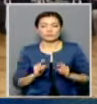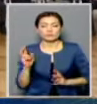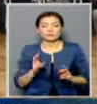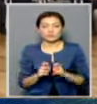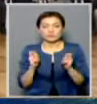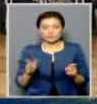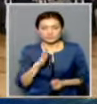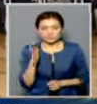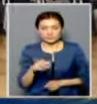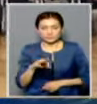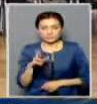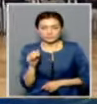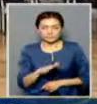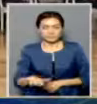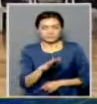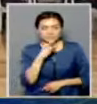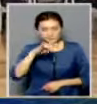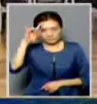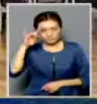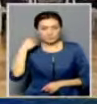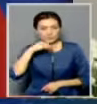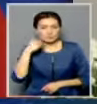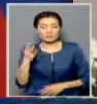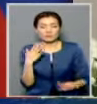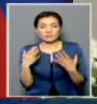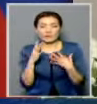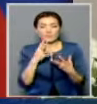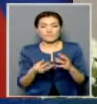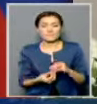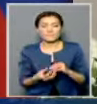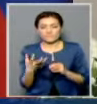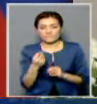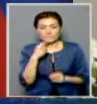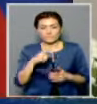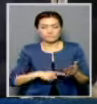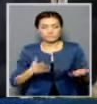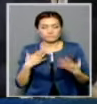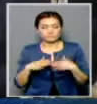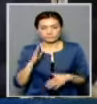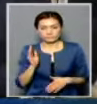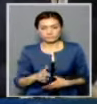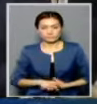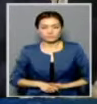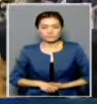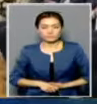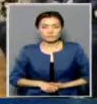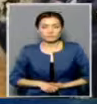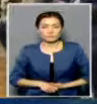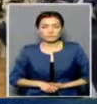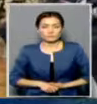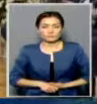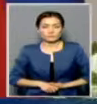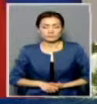зауытты ашпақ. Қасым Жомарт Тоқаев Қазақстан мен Татарстан арасында бауырластық әрі сенімді қарым-қатынас орнағанын атап өтті. Я очень